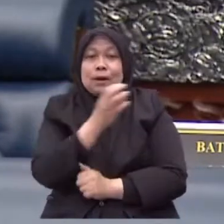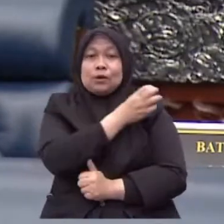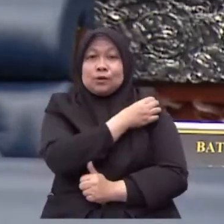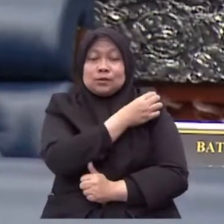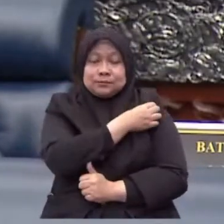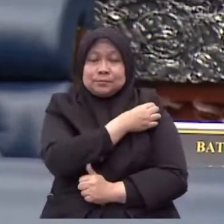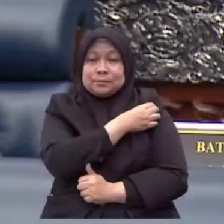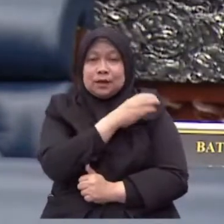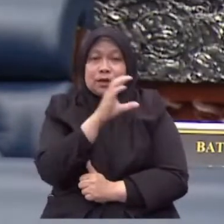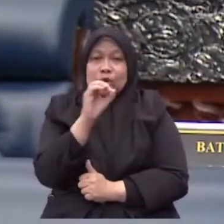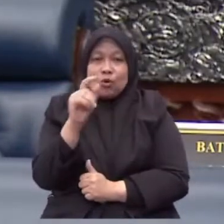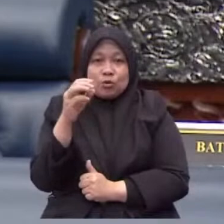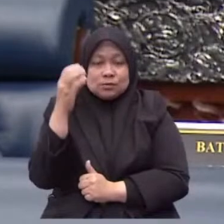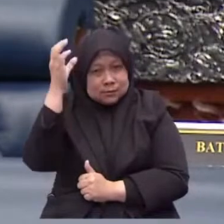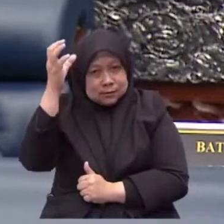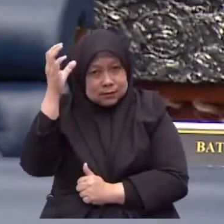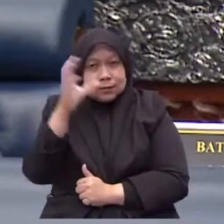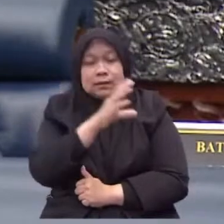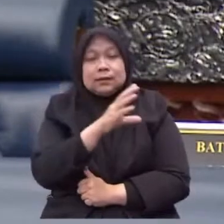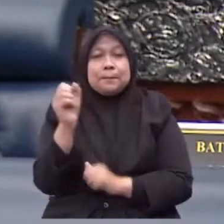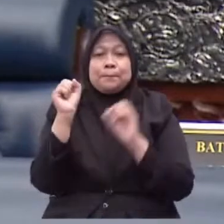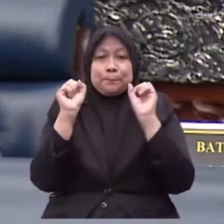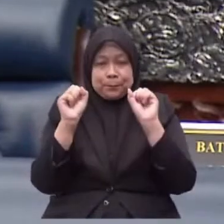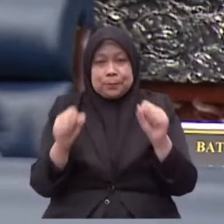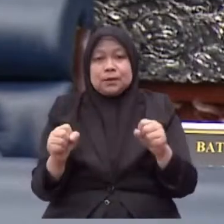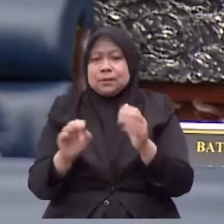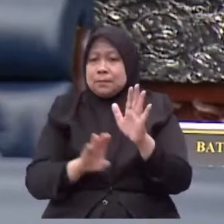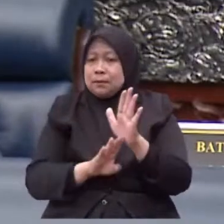Olympic dan bersama-sama